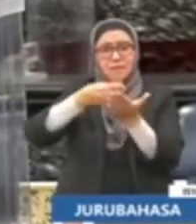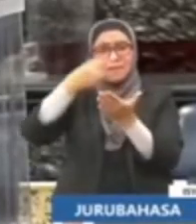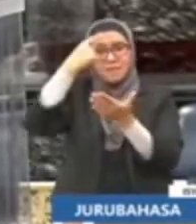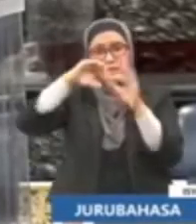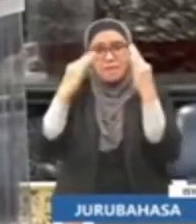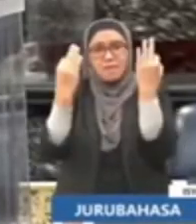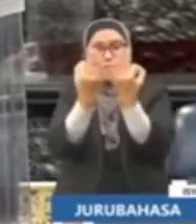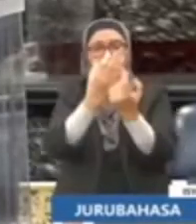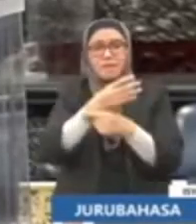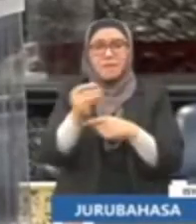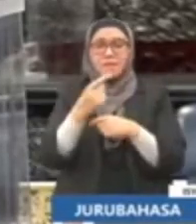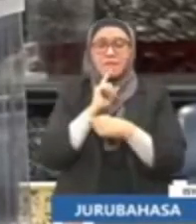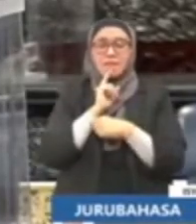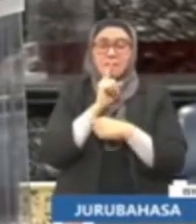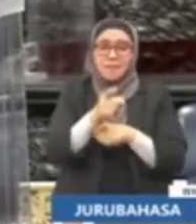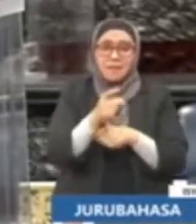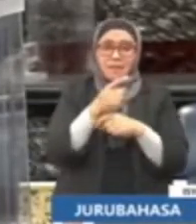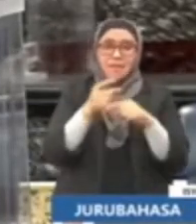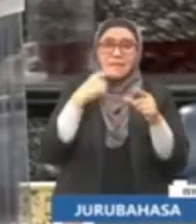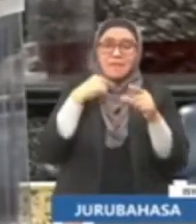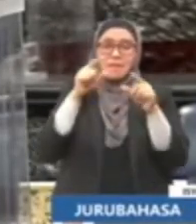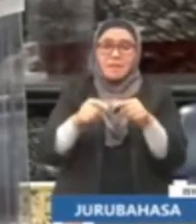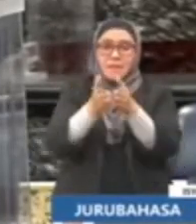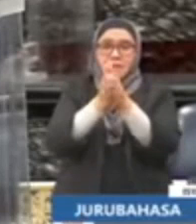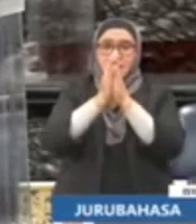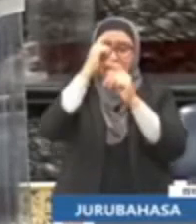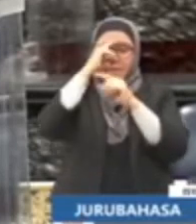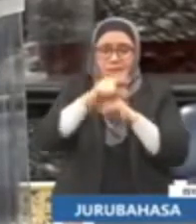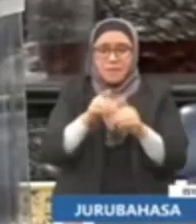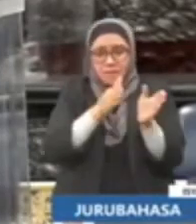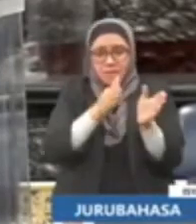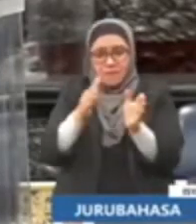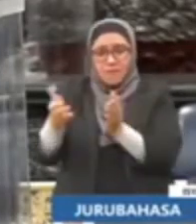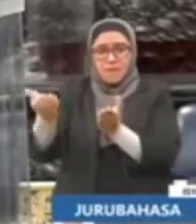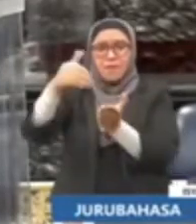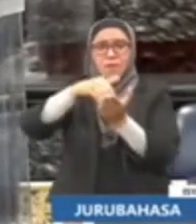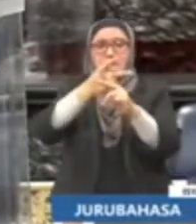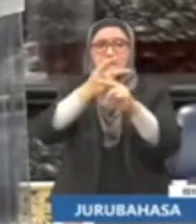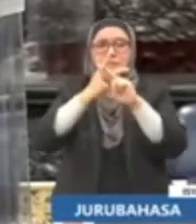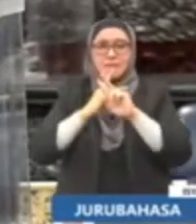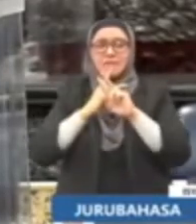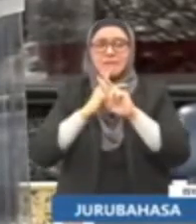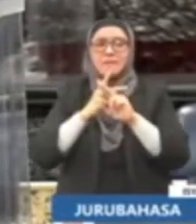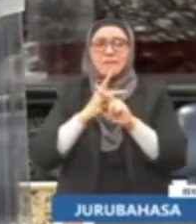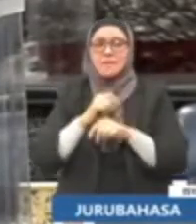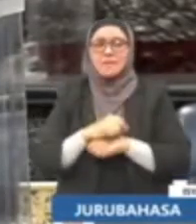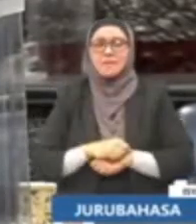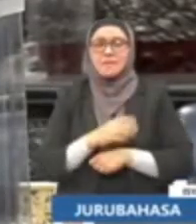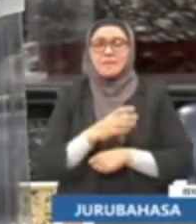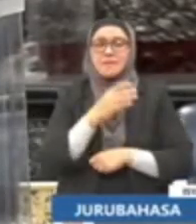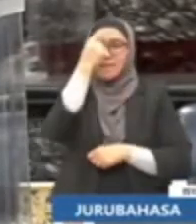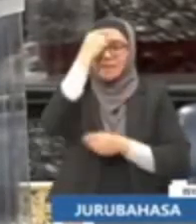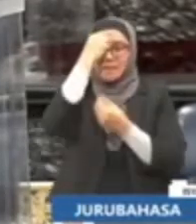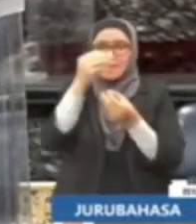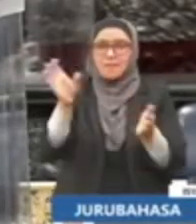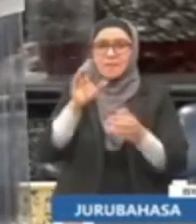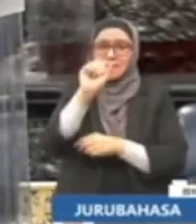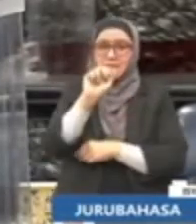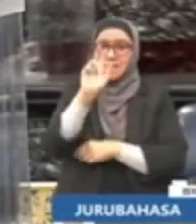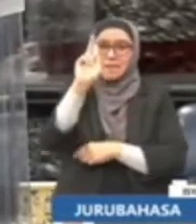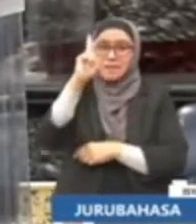salah satu 2pcs bantuan konstruktural smule pinjaman mereka untuk makluman hal yang berformat eight